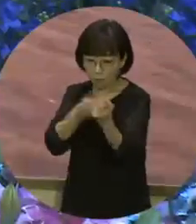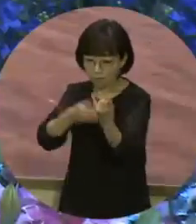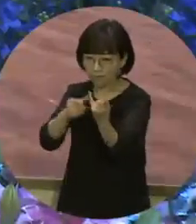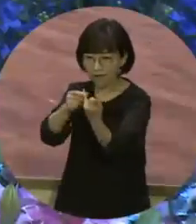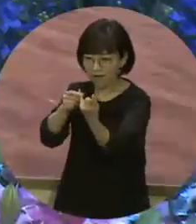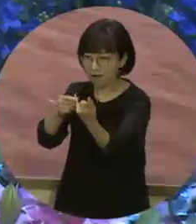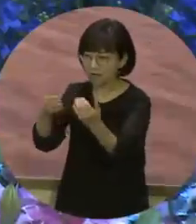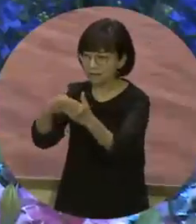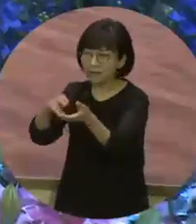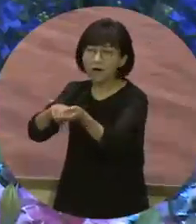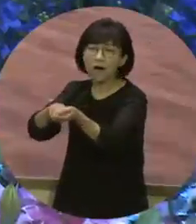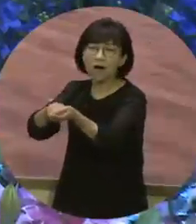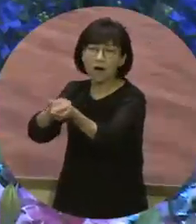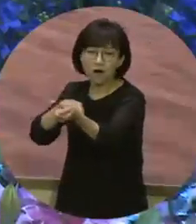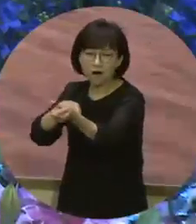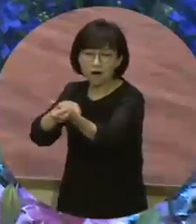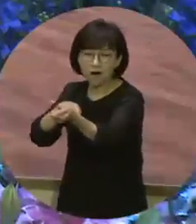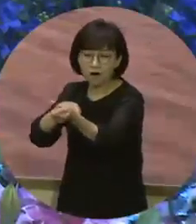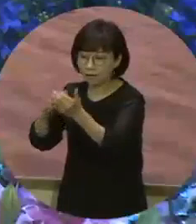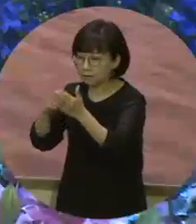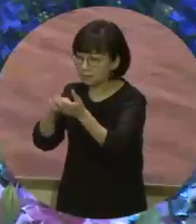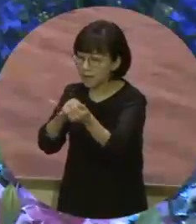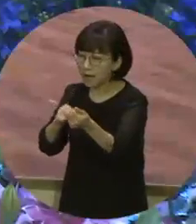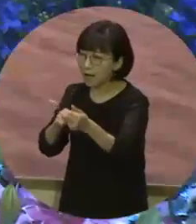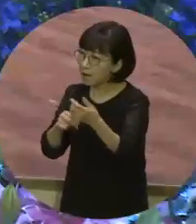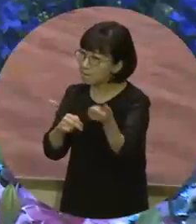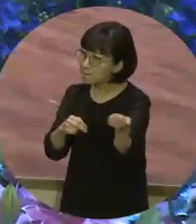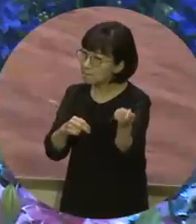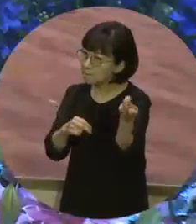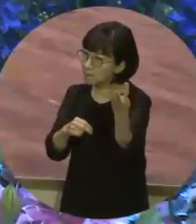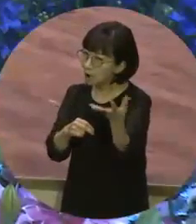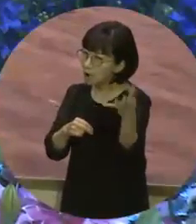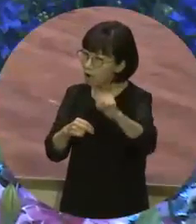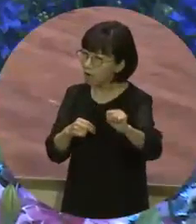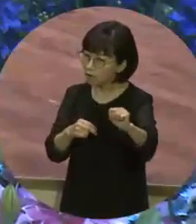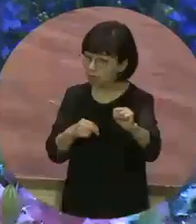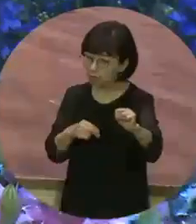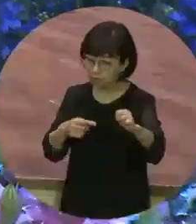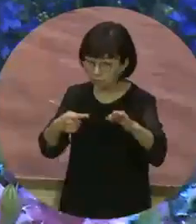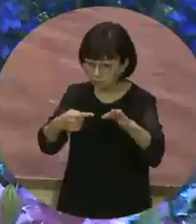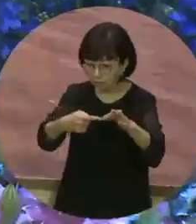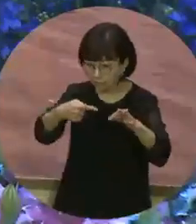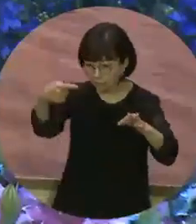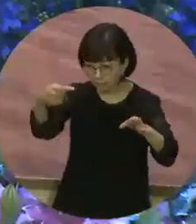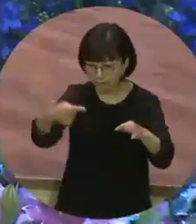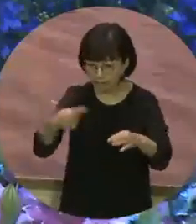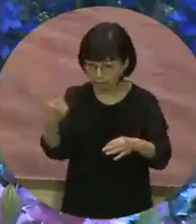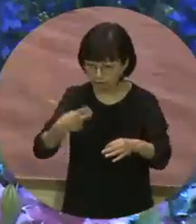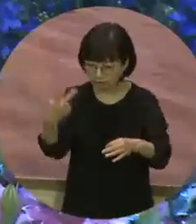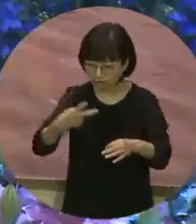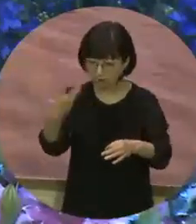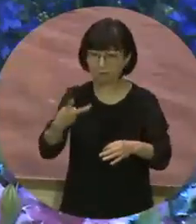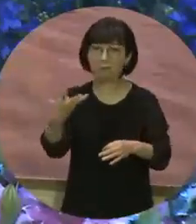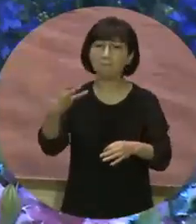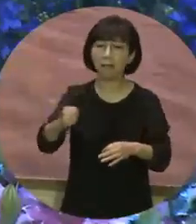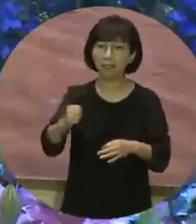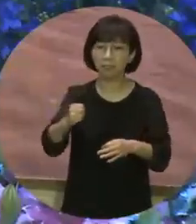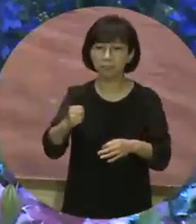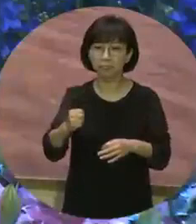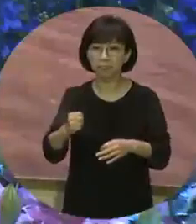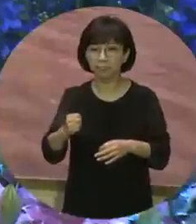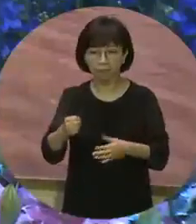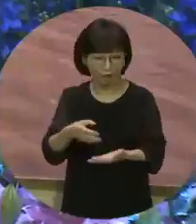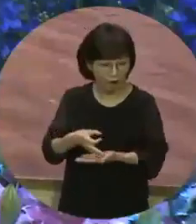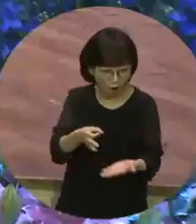몇 억인데 몇 천이 되잖아요. 그 쉬운 이야기 아니거든요. 아, 10만 원, 20만 원 할 수 있어. 100, 1000, 그